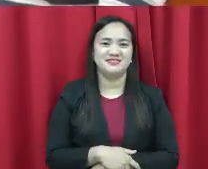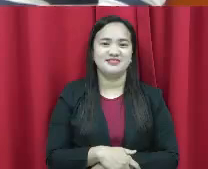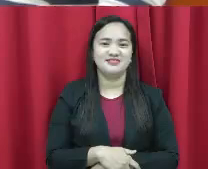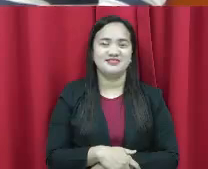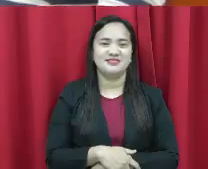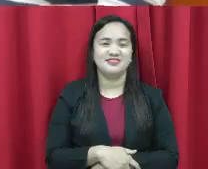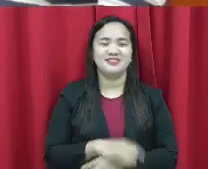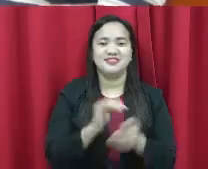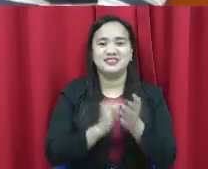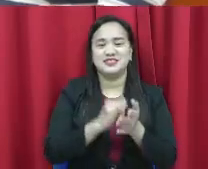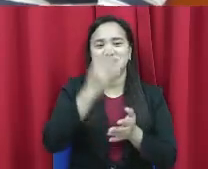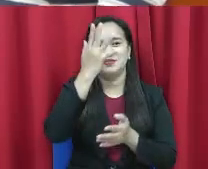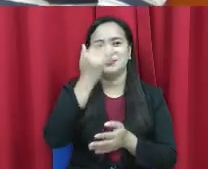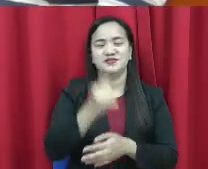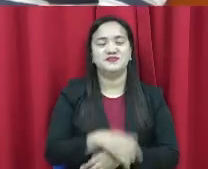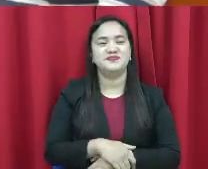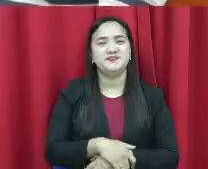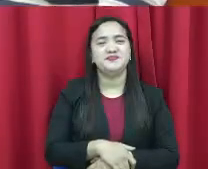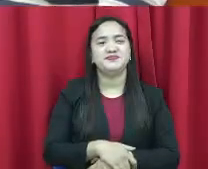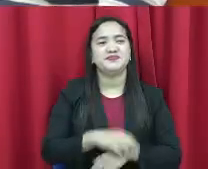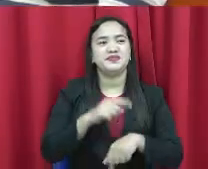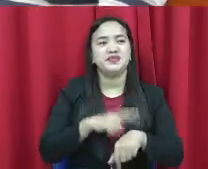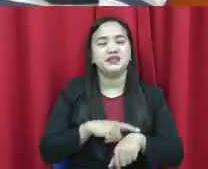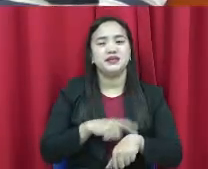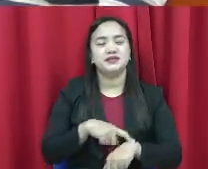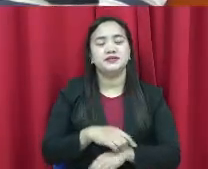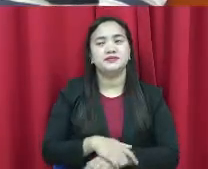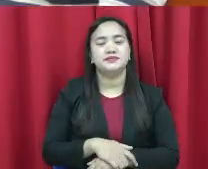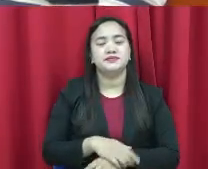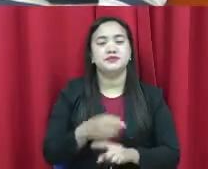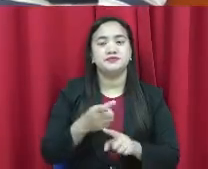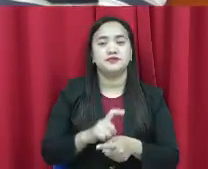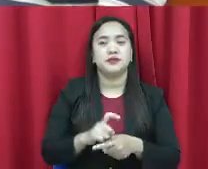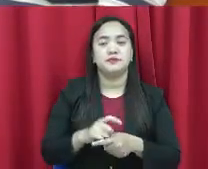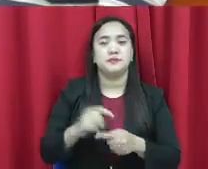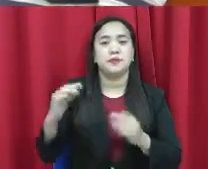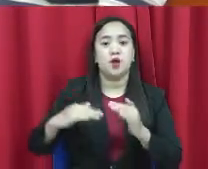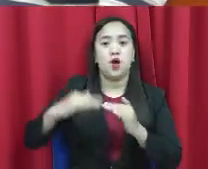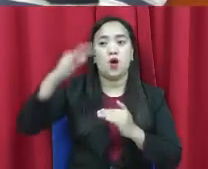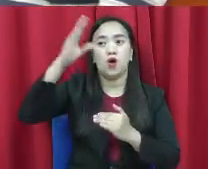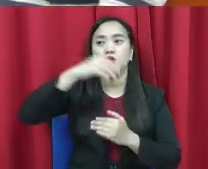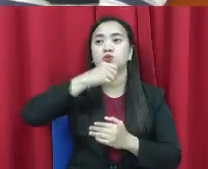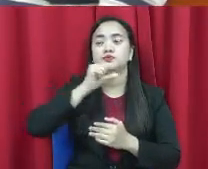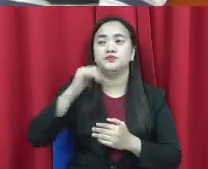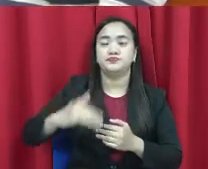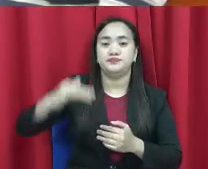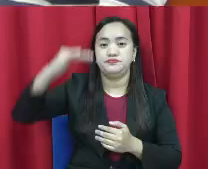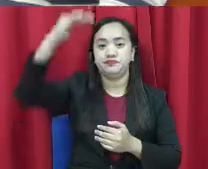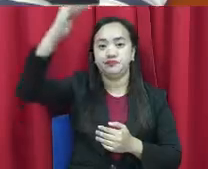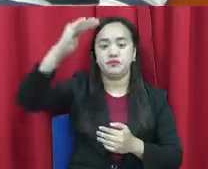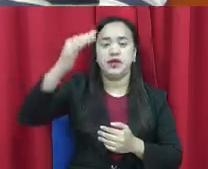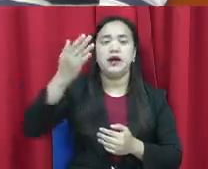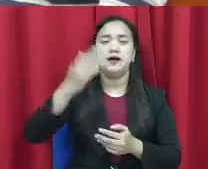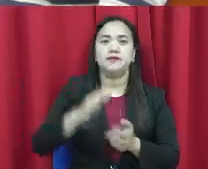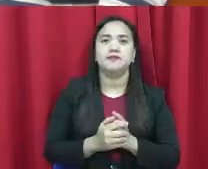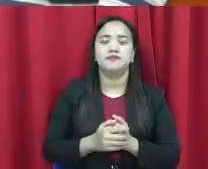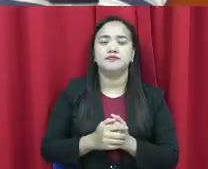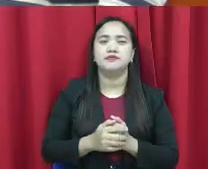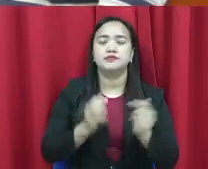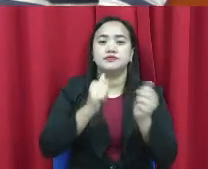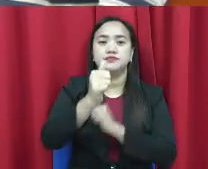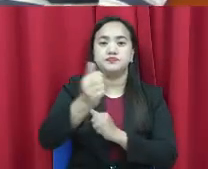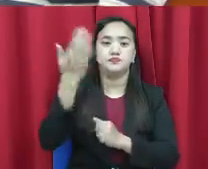ah idiscuss po ni Pastor do mula sa pinakamatandang tatay hanggang o pinakamatagal ng tatay hanggang sa